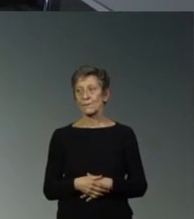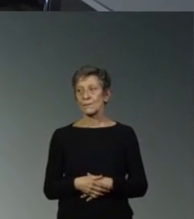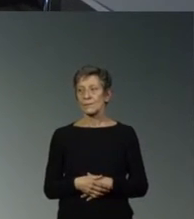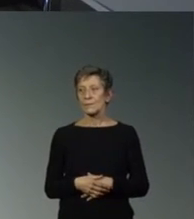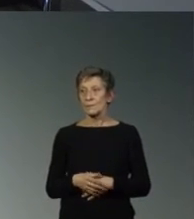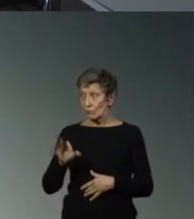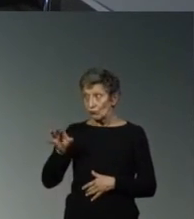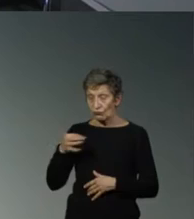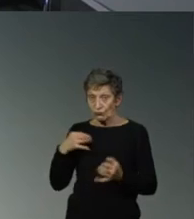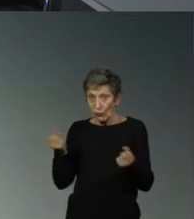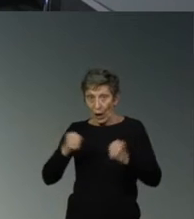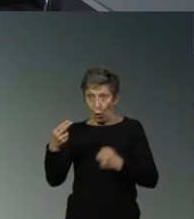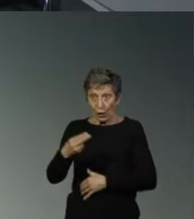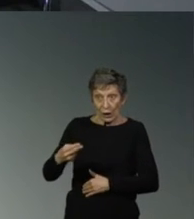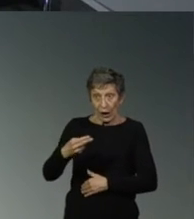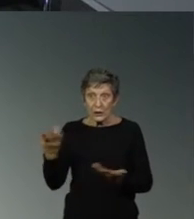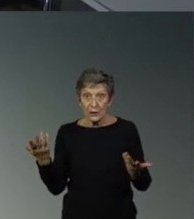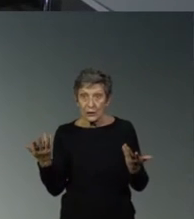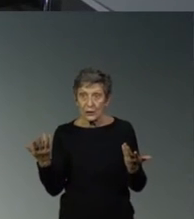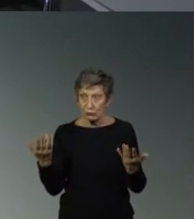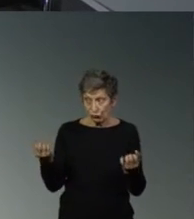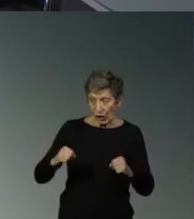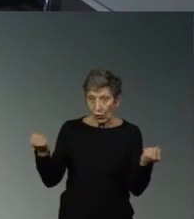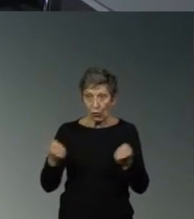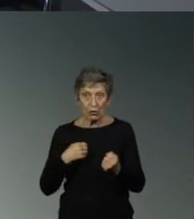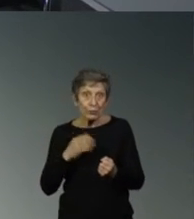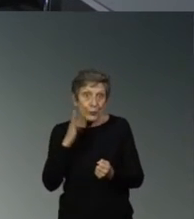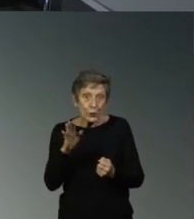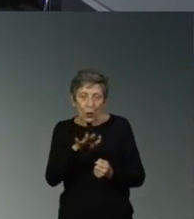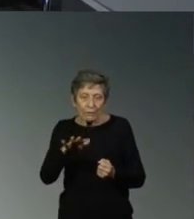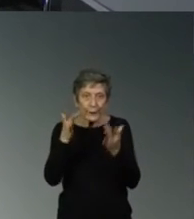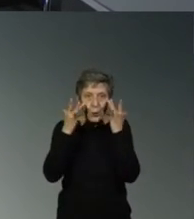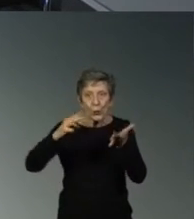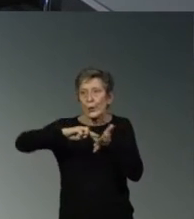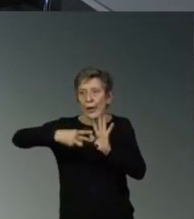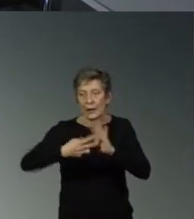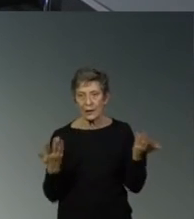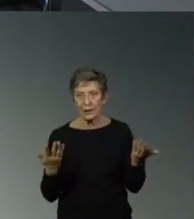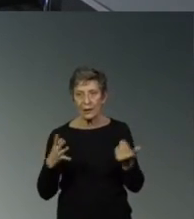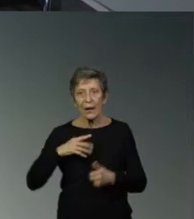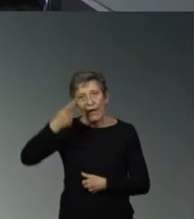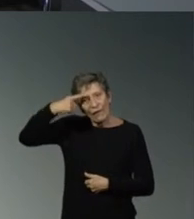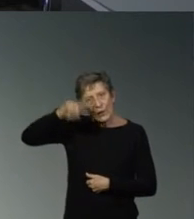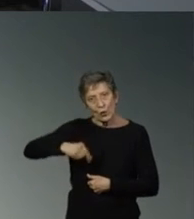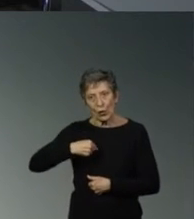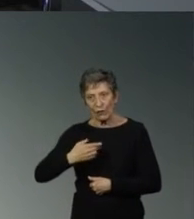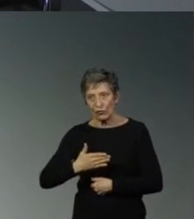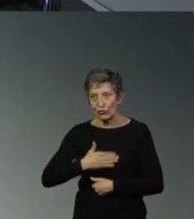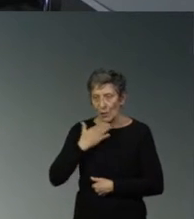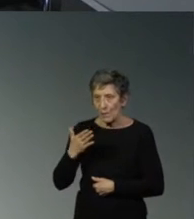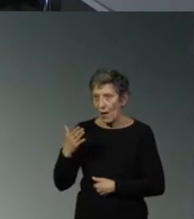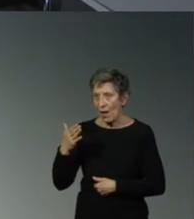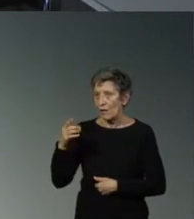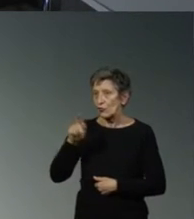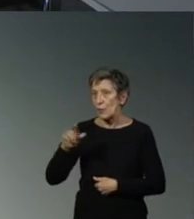rejoins complètement Nathalie. Il y a besoin d'une culture technique. Moi, il y a un philosophe que j'aime beaucoup, c'est Gilbert Simondon, qui est un